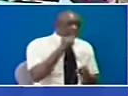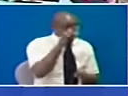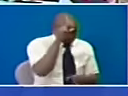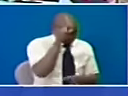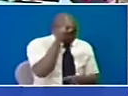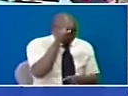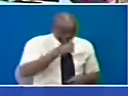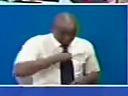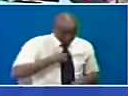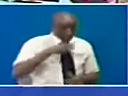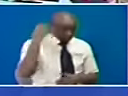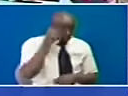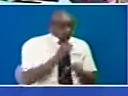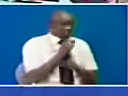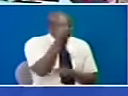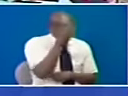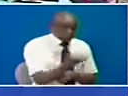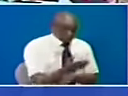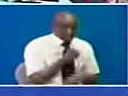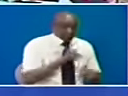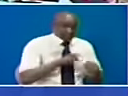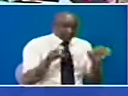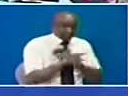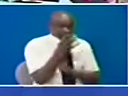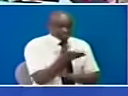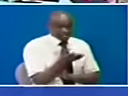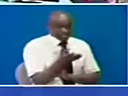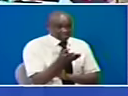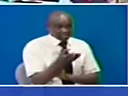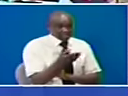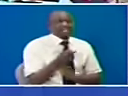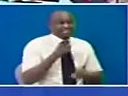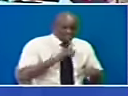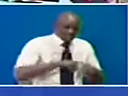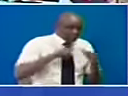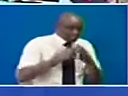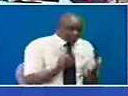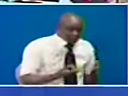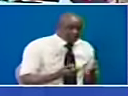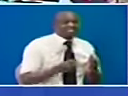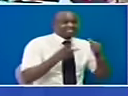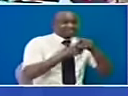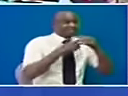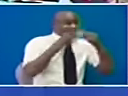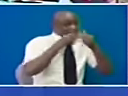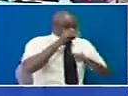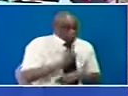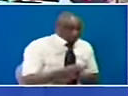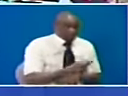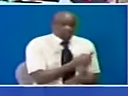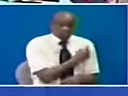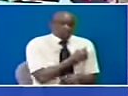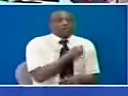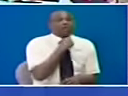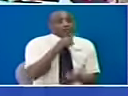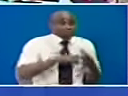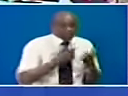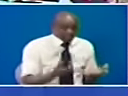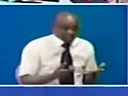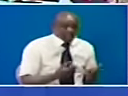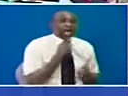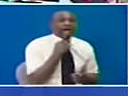nakumbuka mimi pia nilikuwa mfanyikazi wa serikali nikiwa katibu, pale ambao wanaanzia ni shilingi 1078, madaktari wanataka waanzie